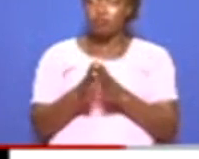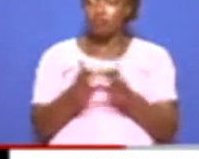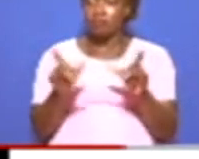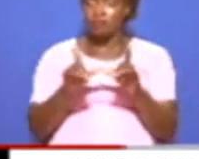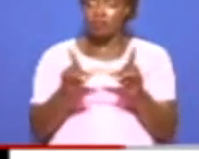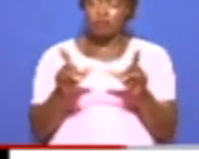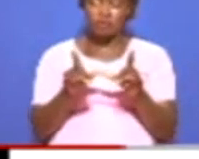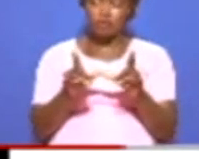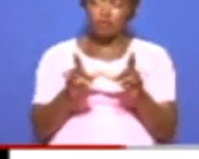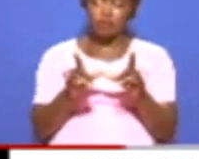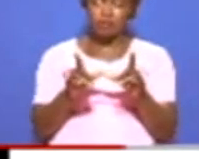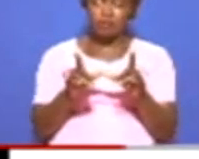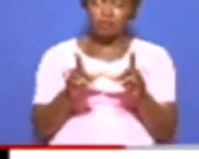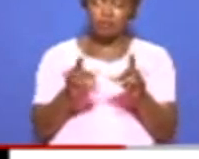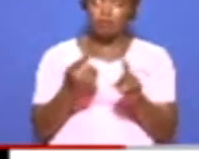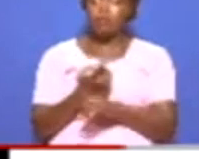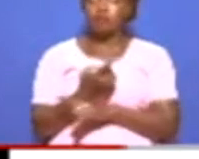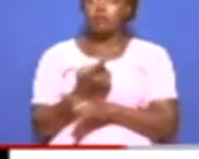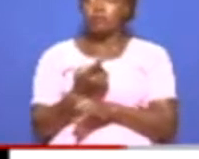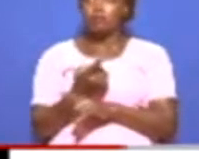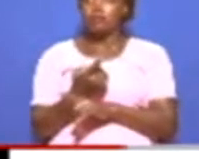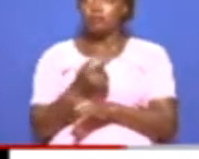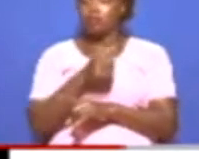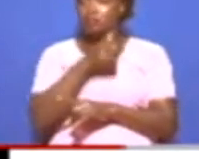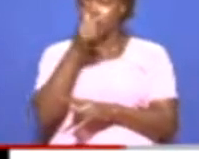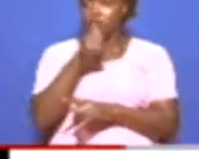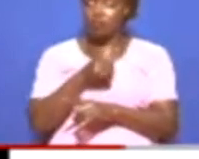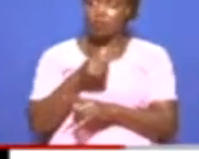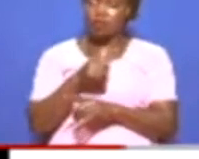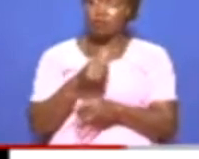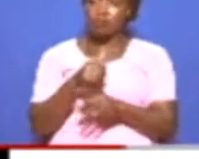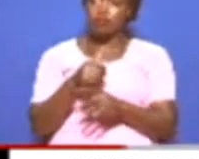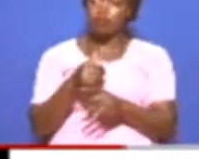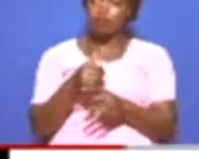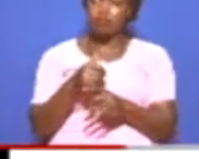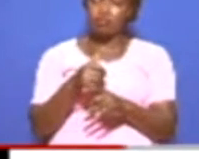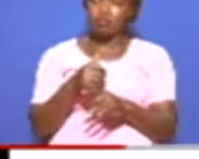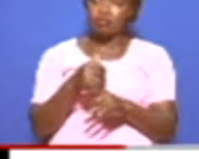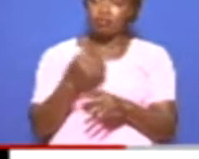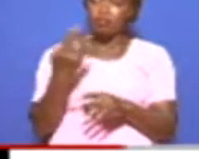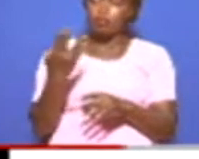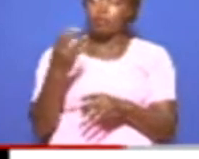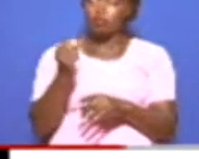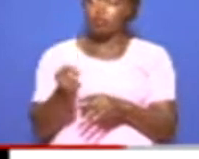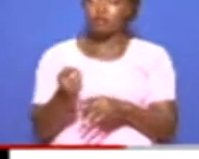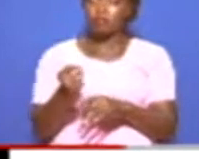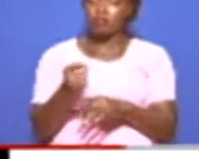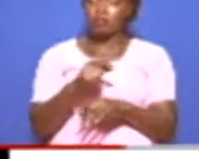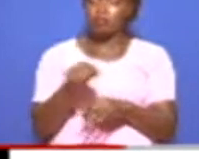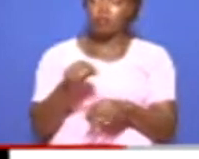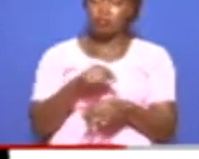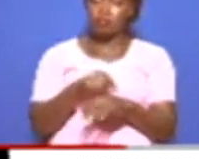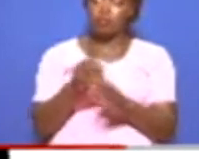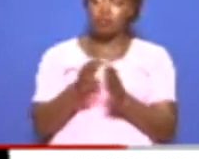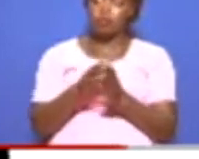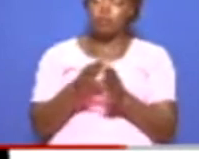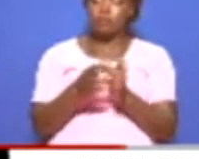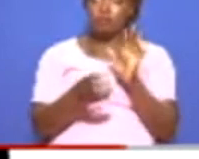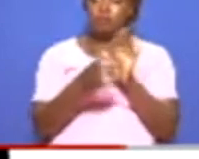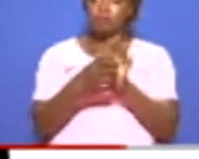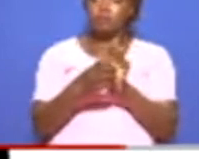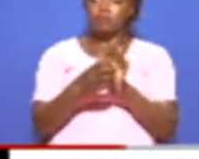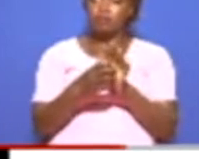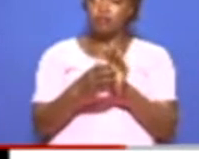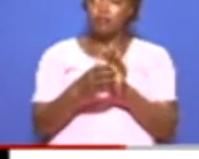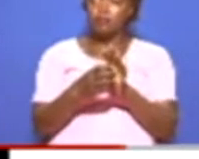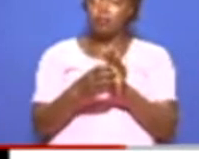zina tofautiana. Kuna leseni ile ya private unafaa kuwa na masaa 45. Kuna leseni ile ya commercial inafaa uwe